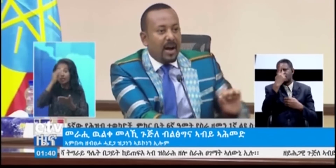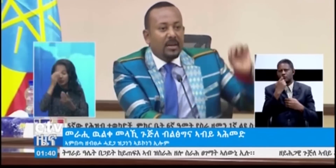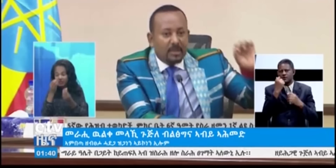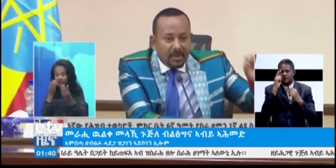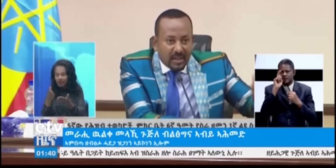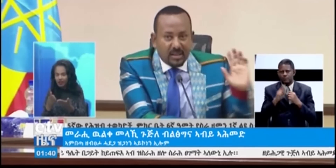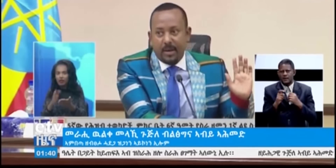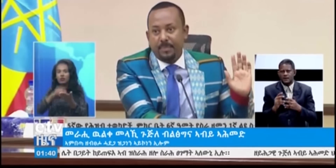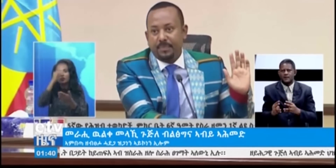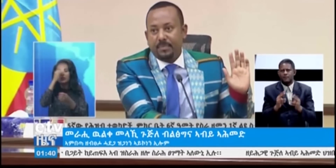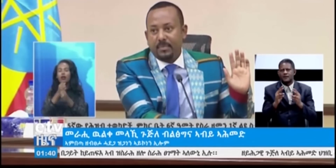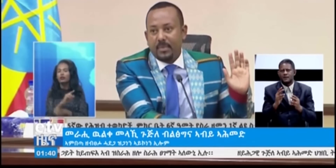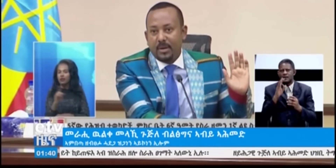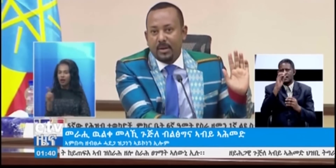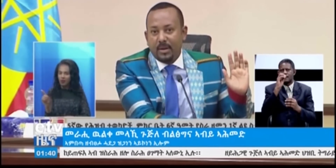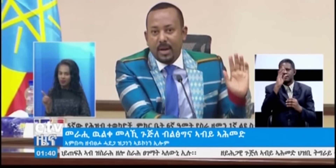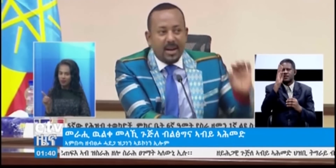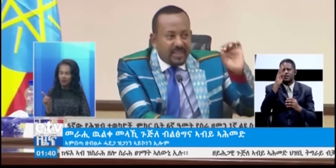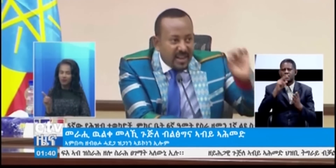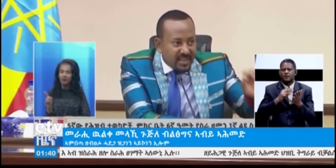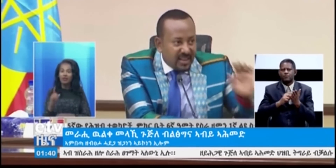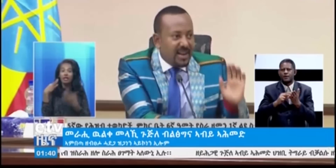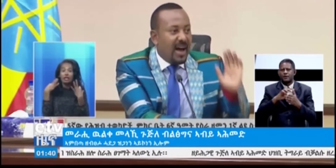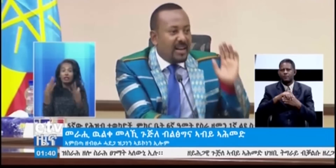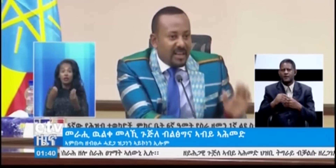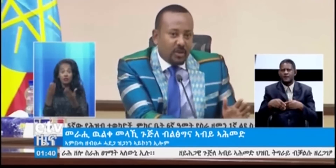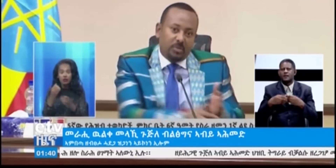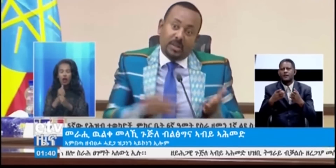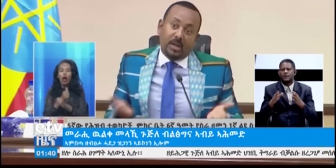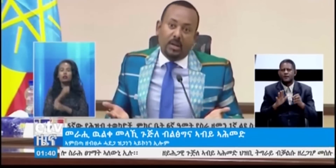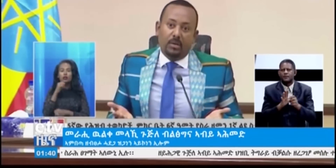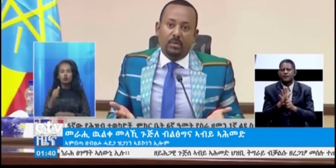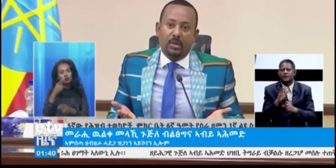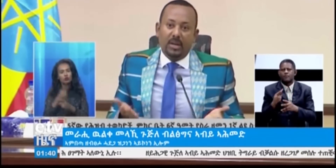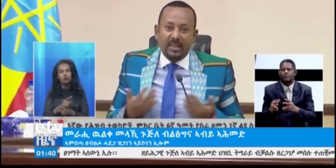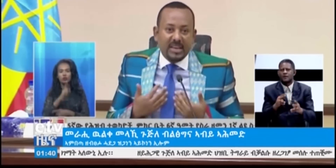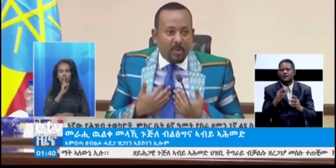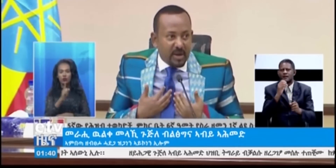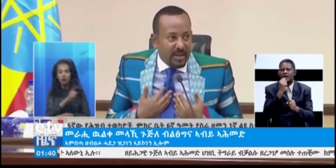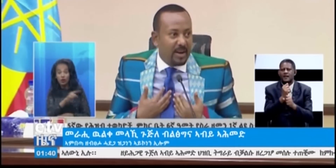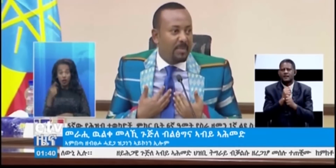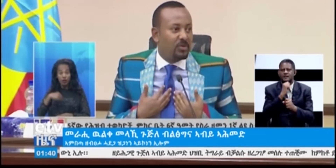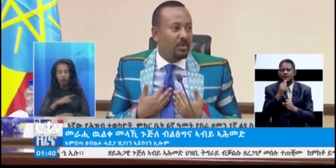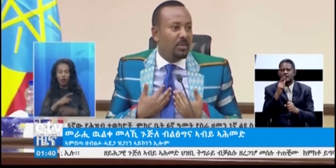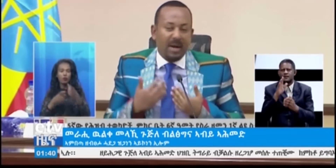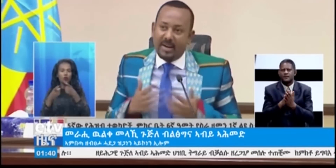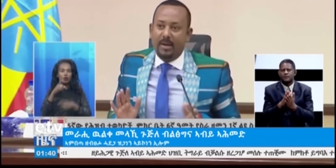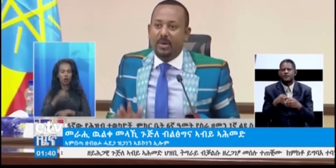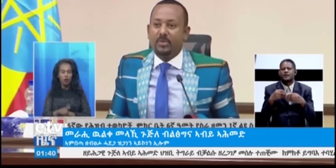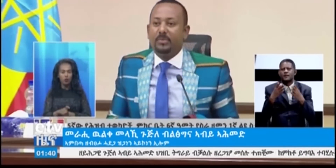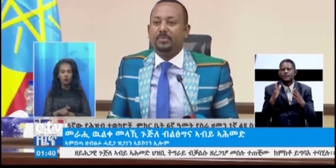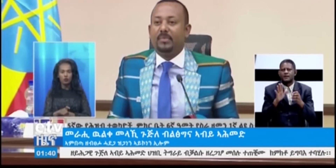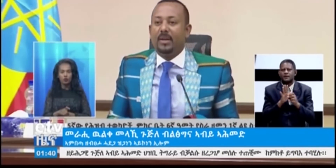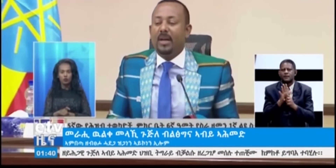ክትሓትኑ ዝግባእ ንመንገዲ 56 ቢልዮን ብር ሂብና እንትነብቅዕ መንገዲ ኣይተሰርሐን። ንትምህርቲ